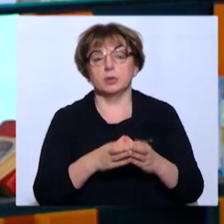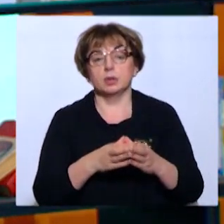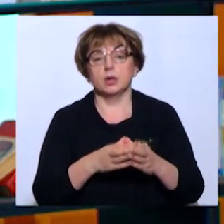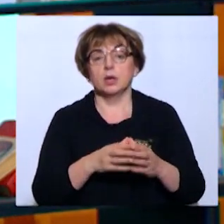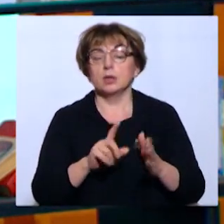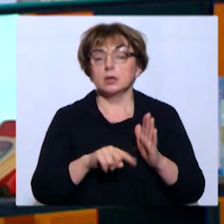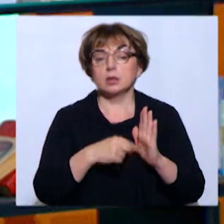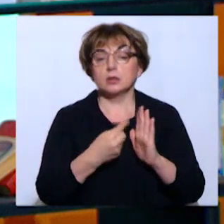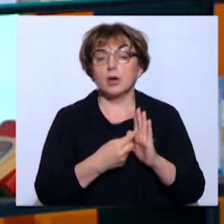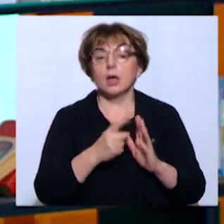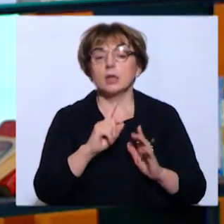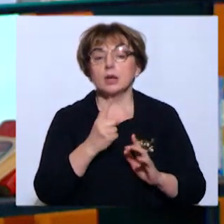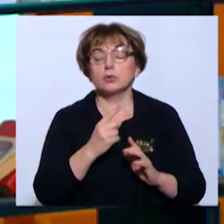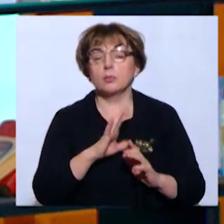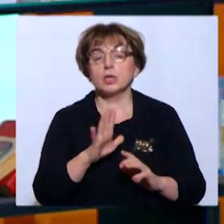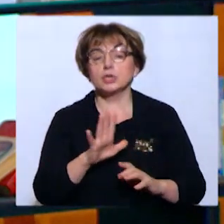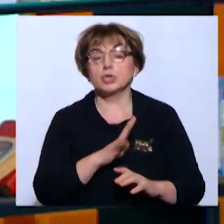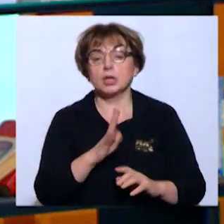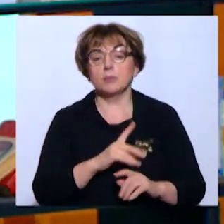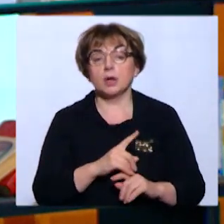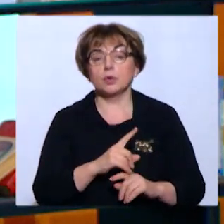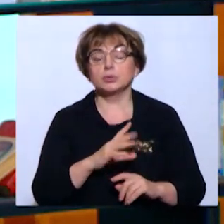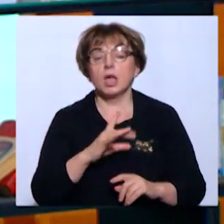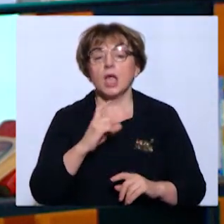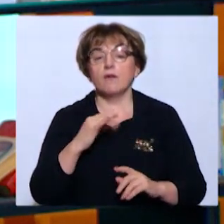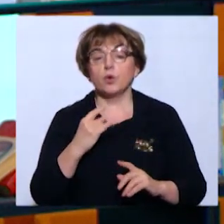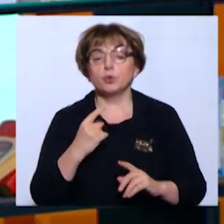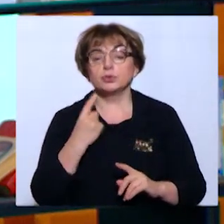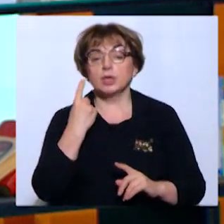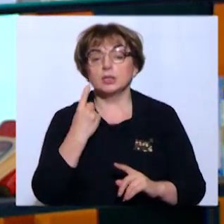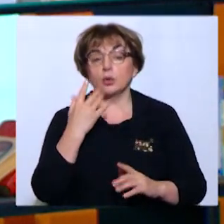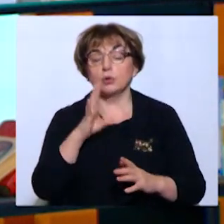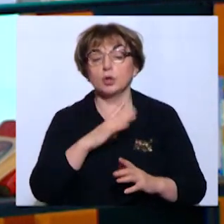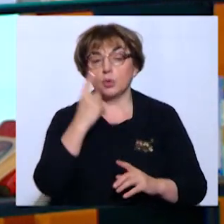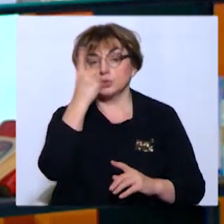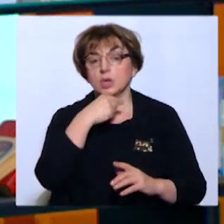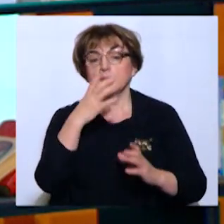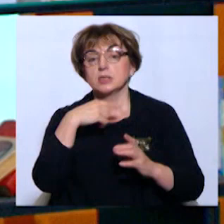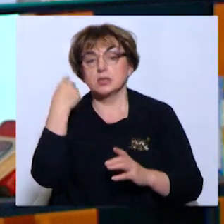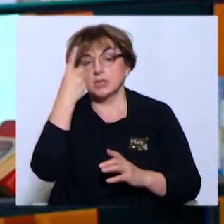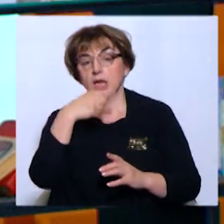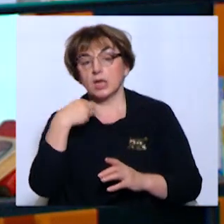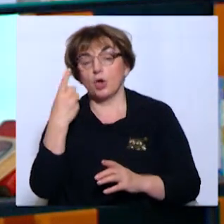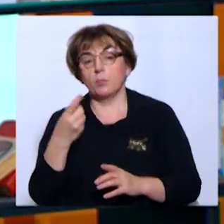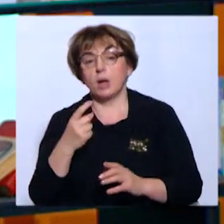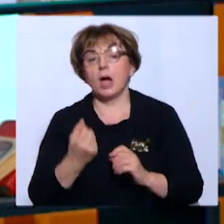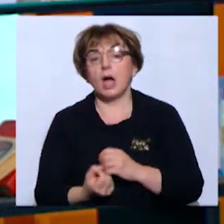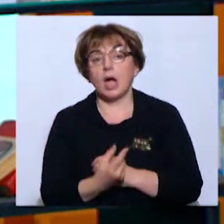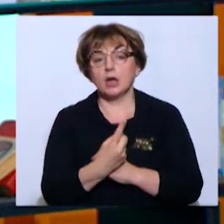ისმის კითხვა, მაშ რატომ არ შეიძლება ევოლუციის ერთეული იყოს სახეობა? სახეობა